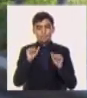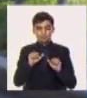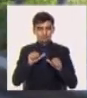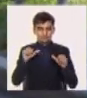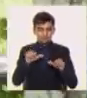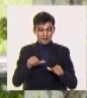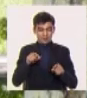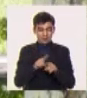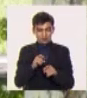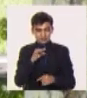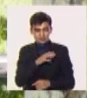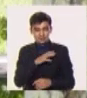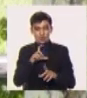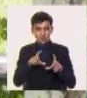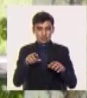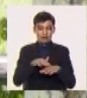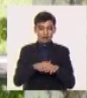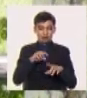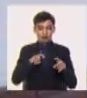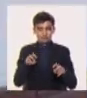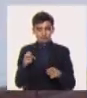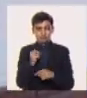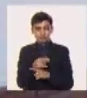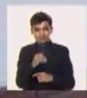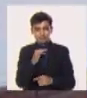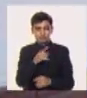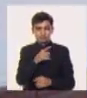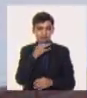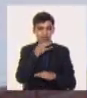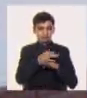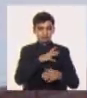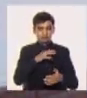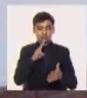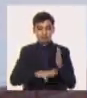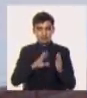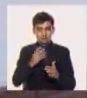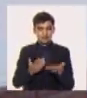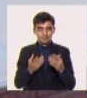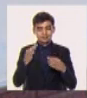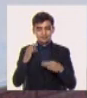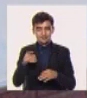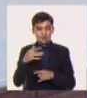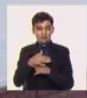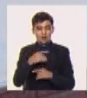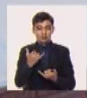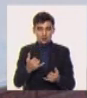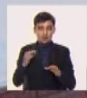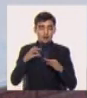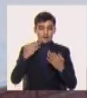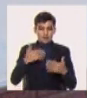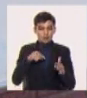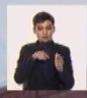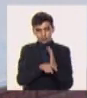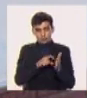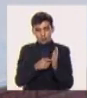прогнали клиентов, а бизнесменов предупредили о штрафе. Сейчас уже разрешили работать внутри. И, в принципе, я могу работать внутри,